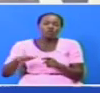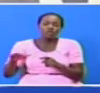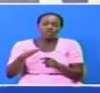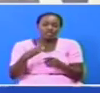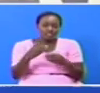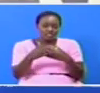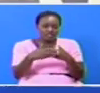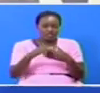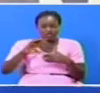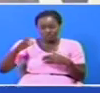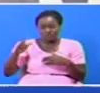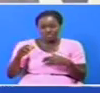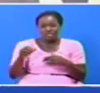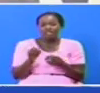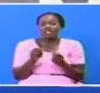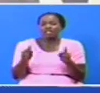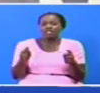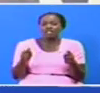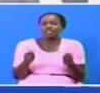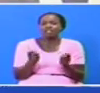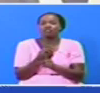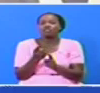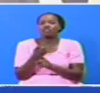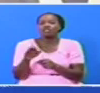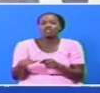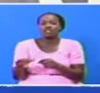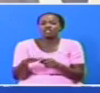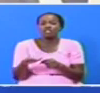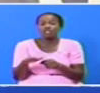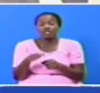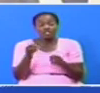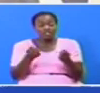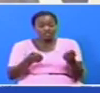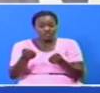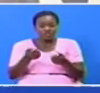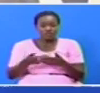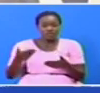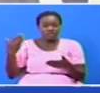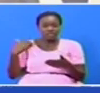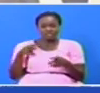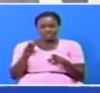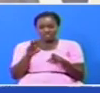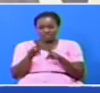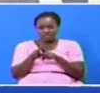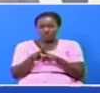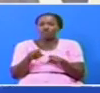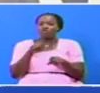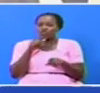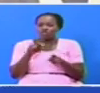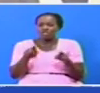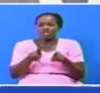gas is being supplied to different areas. As you can see, these vehicles behind us are not coming from the same